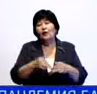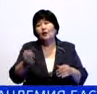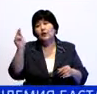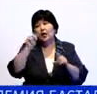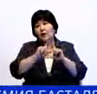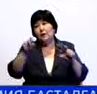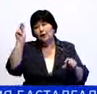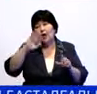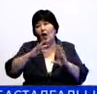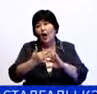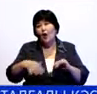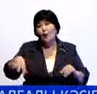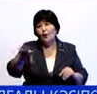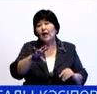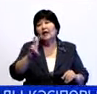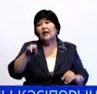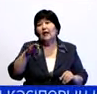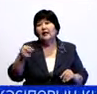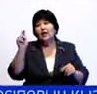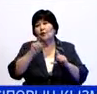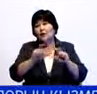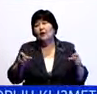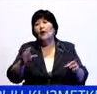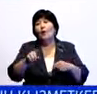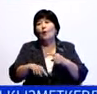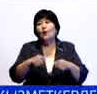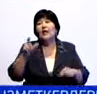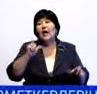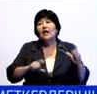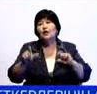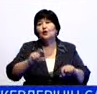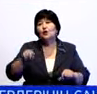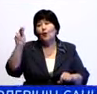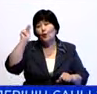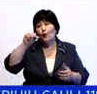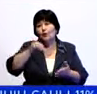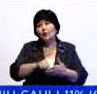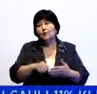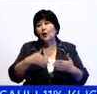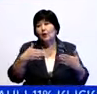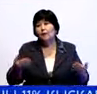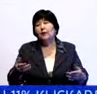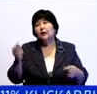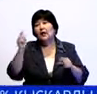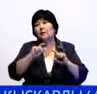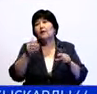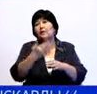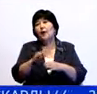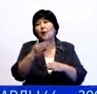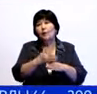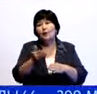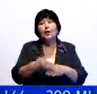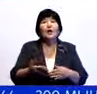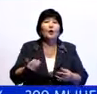мектеп оқыған ауылының Нартай мектебі, одан кейін институтта оқып жүргенде Үлкеман мектебі деген бөлімдер, және